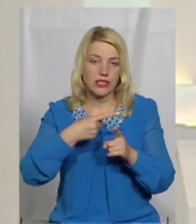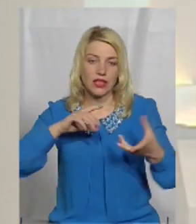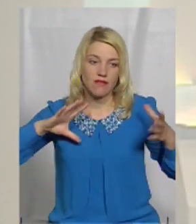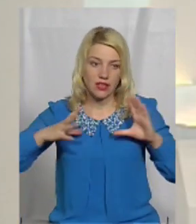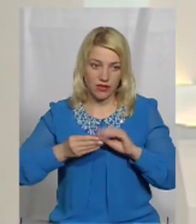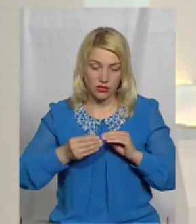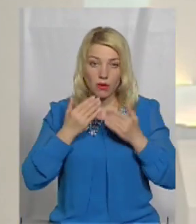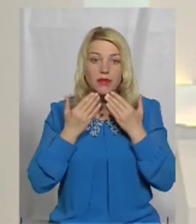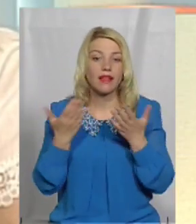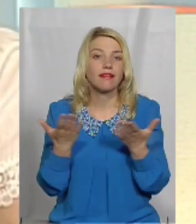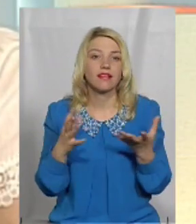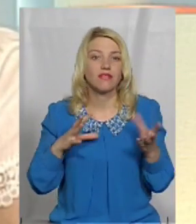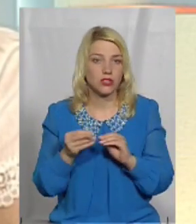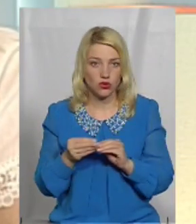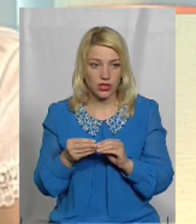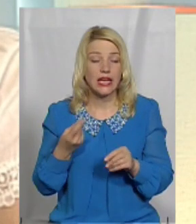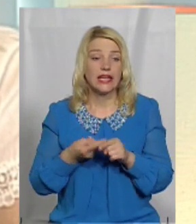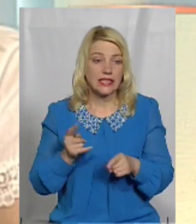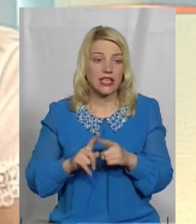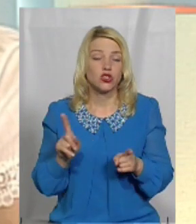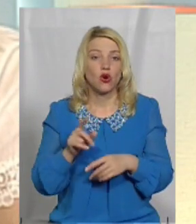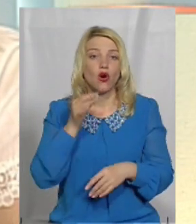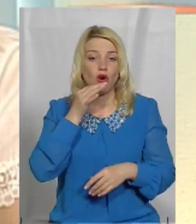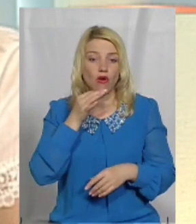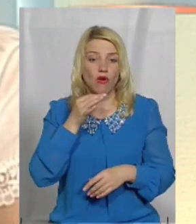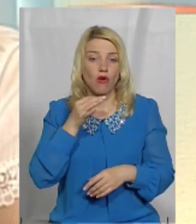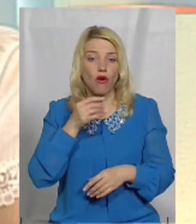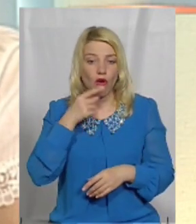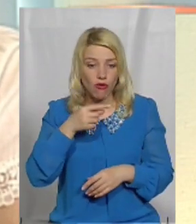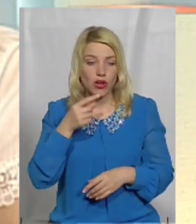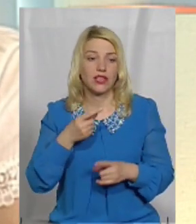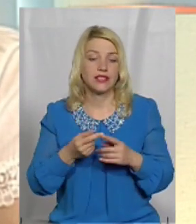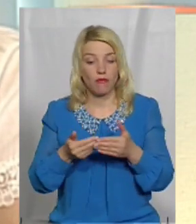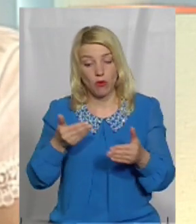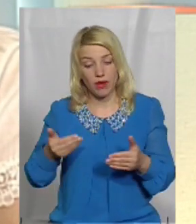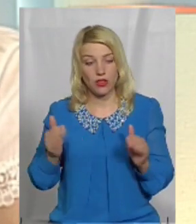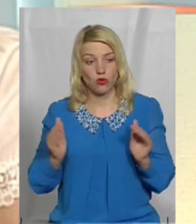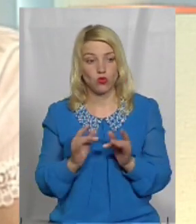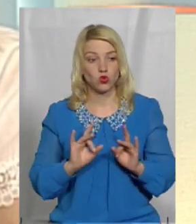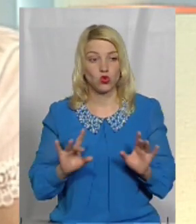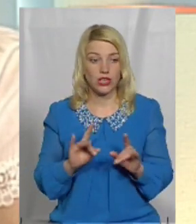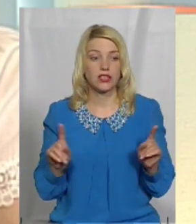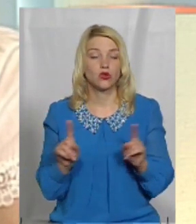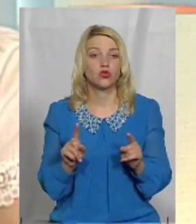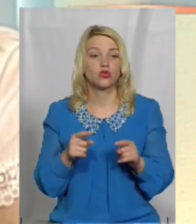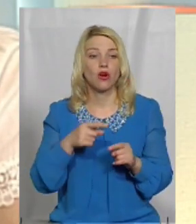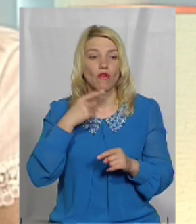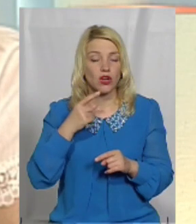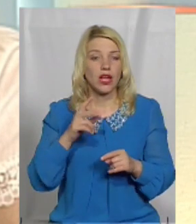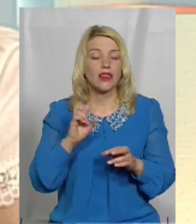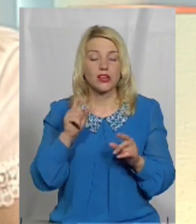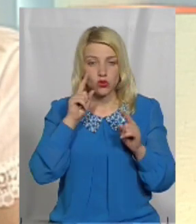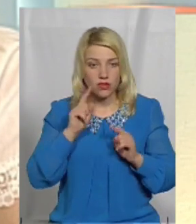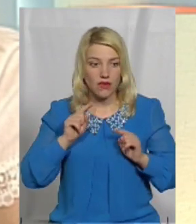щодо роботи. Висновки? Ну, це те, про що говорилося от в попередньому сюжеті, те, про що, на